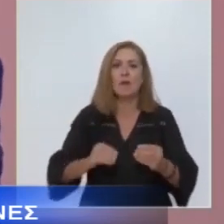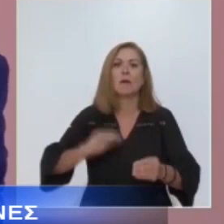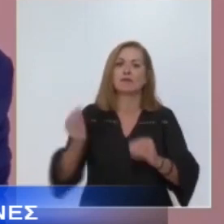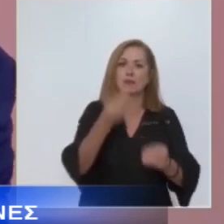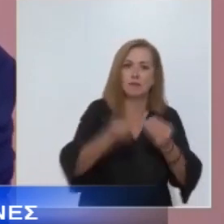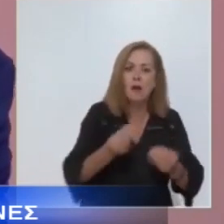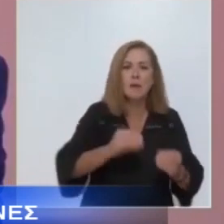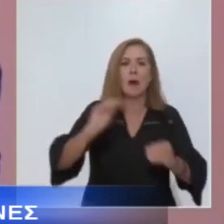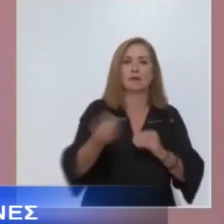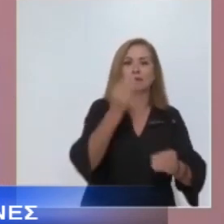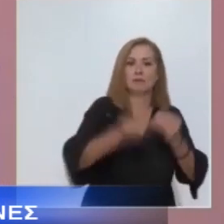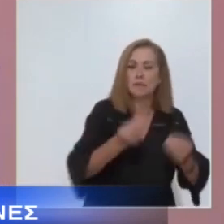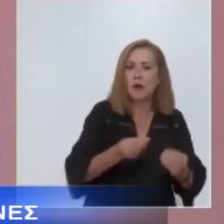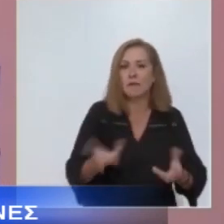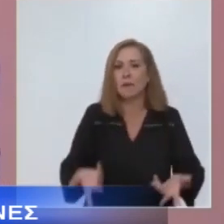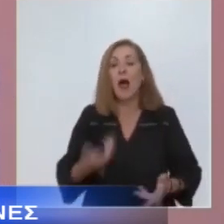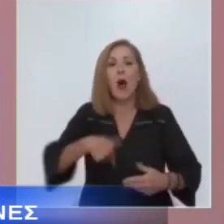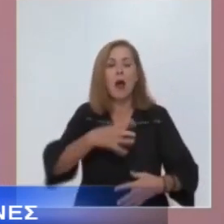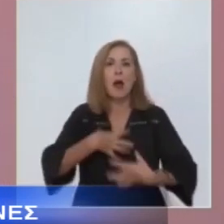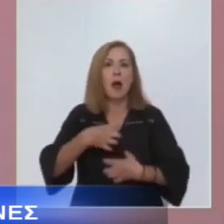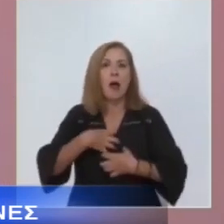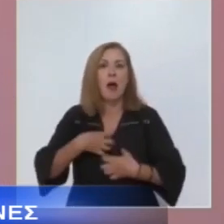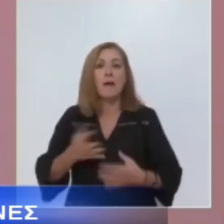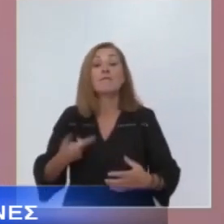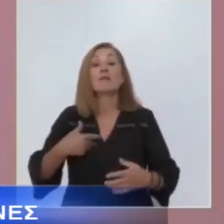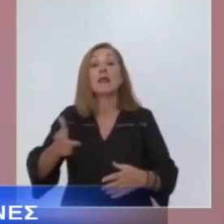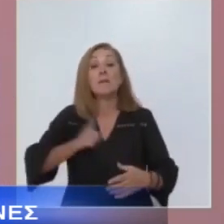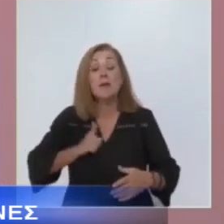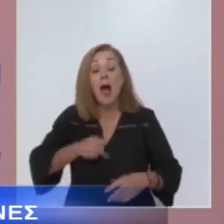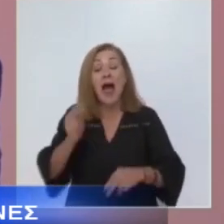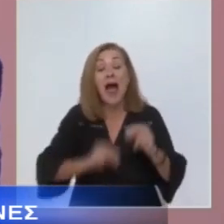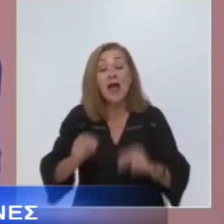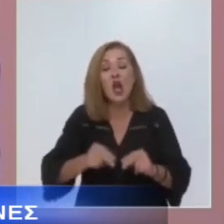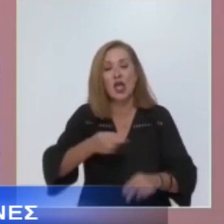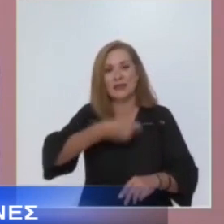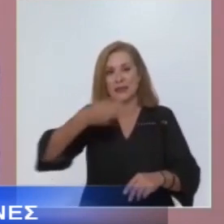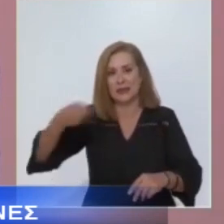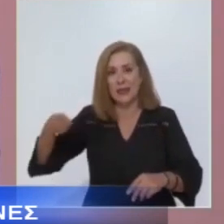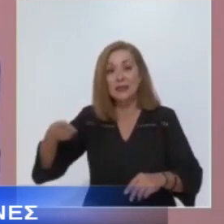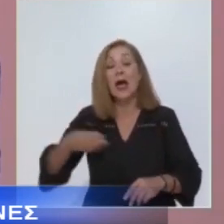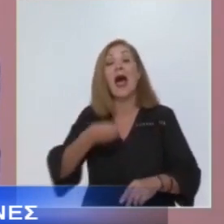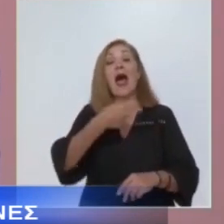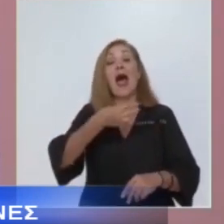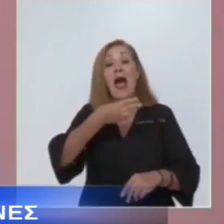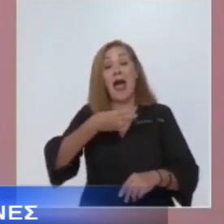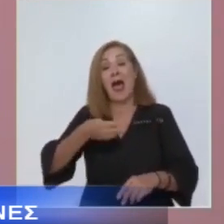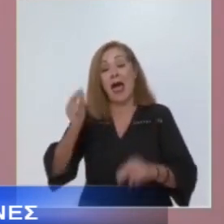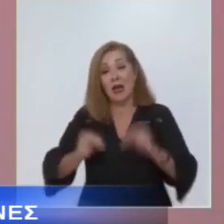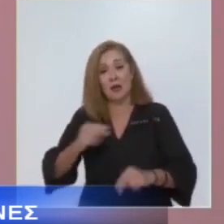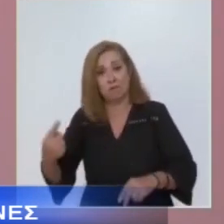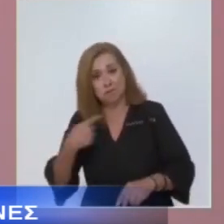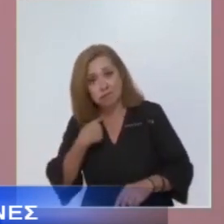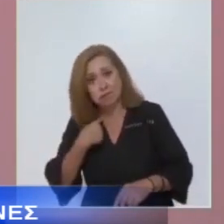πολιτικής. Βέβαια, η τρίτη σημαντική εξέλιξη είναι οι εκλογές του ΣΥΡΙΖΑ Προοδευτική Συμμαχία. Η εκλογική ήττα, η αποχώρηση του Αλέξη